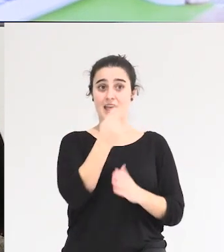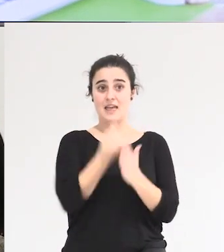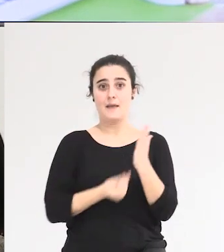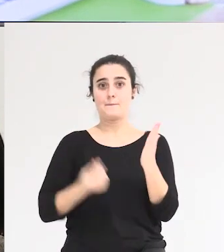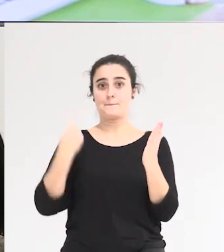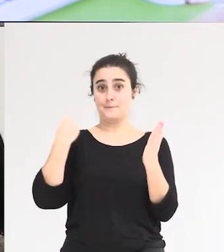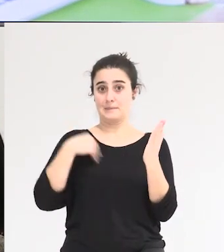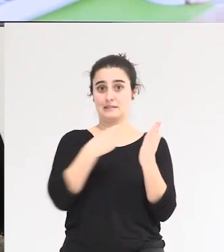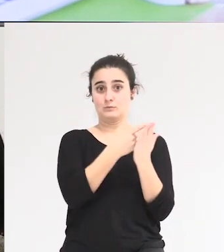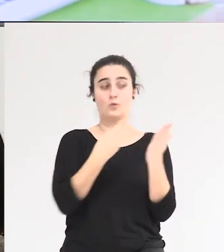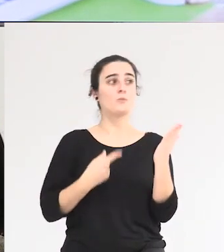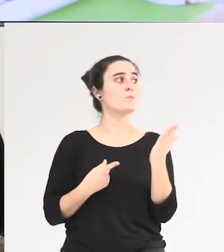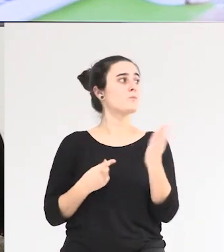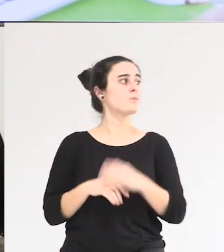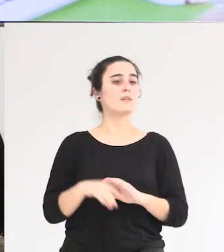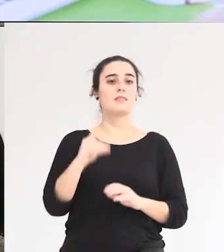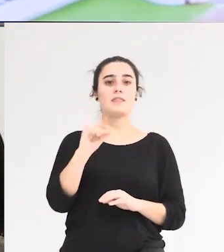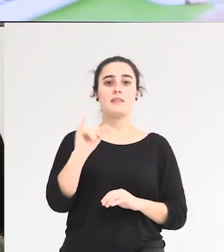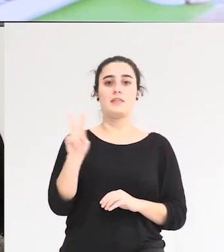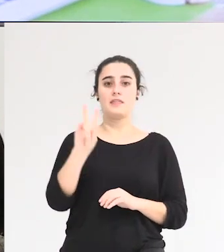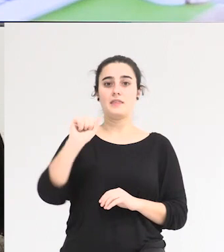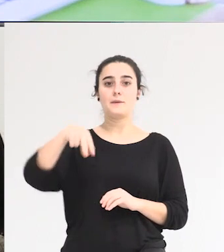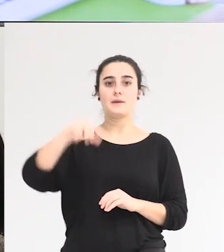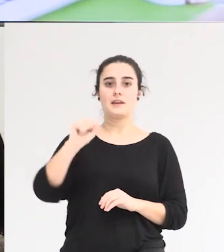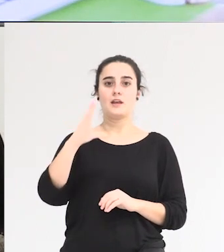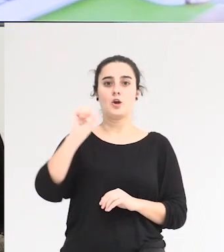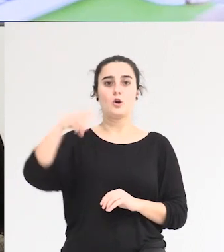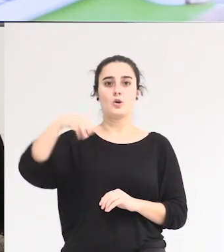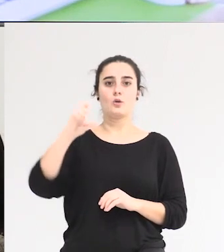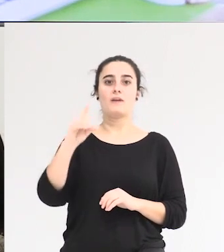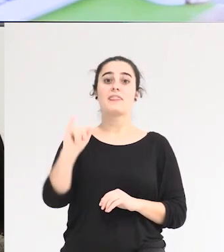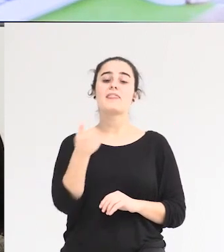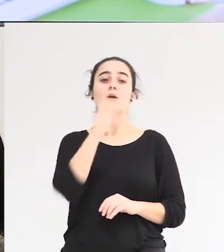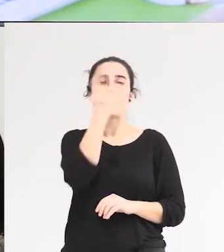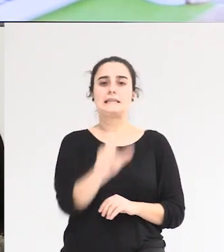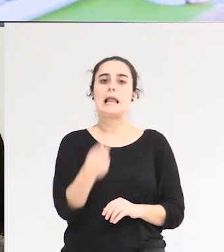Divina Komediako aipu honekin. Bueno, ez dut esango italieraz, baina